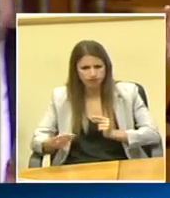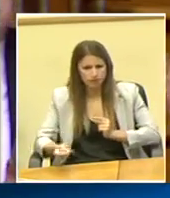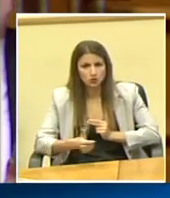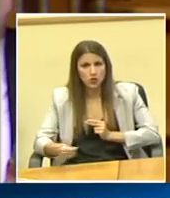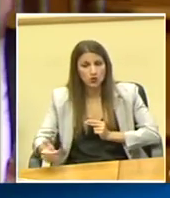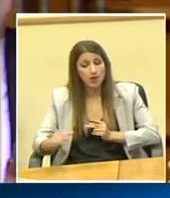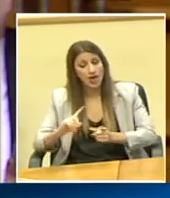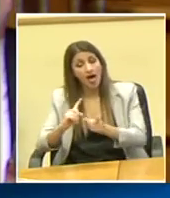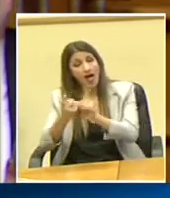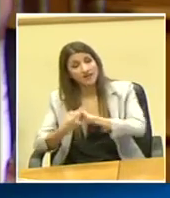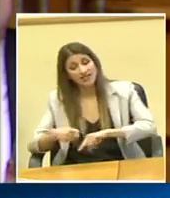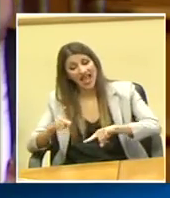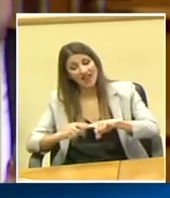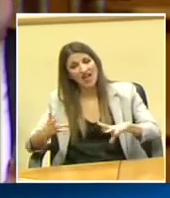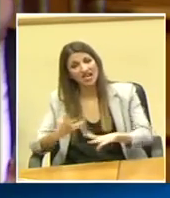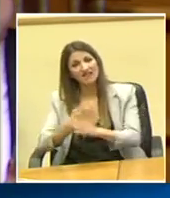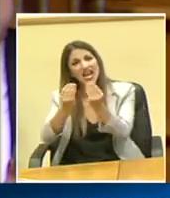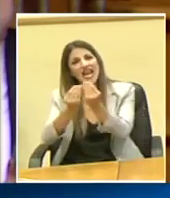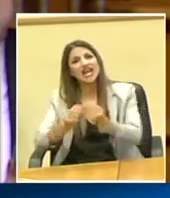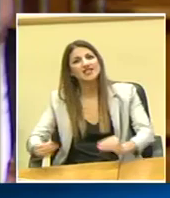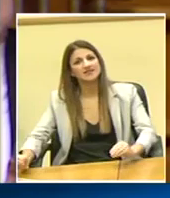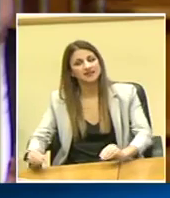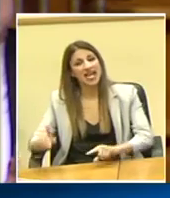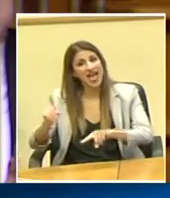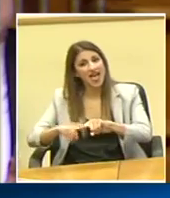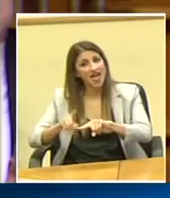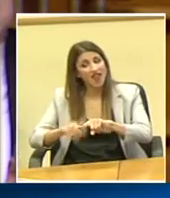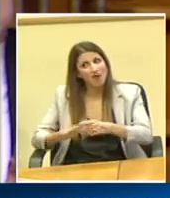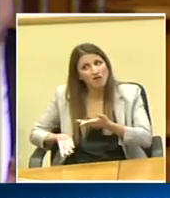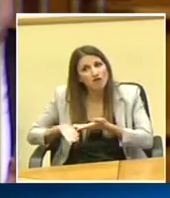της λύσης στην Ευρώπη και όχι μέρος του προβλήματος.